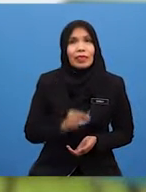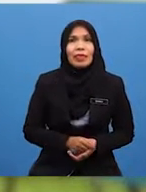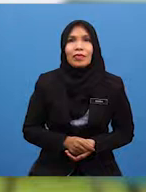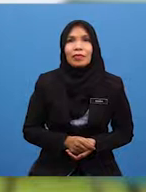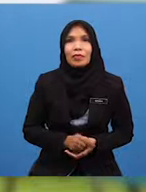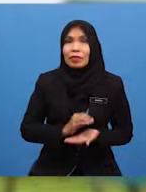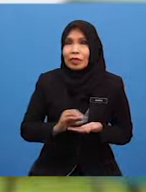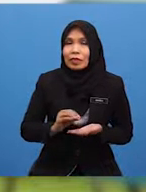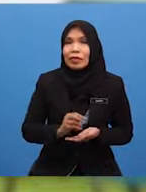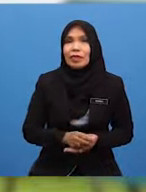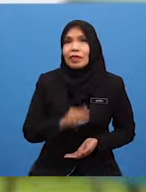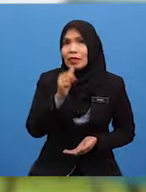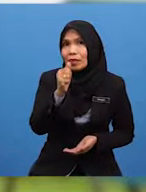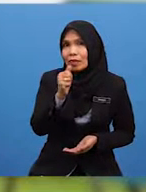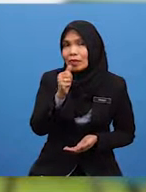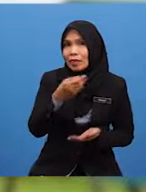J?